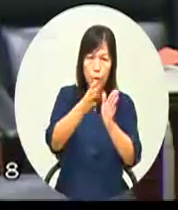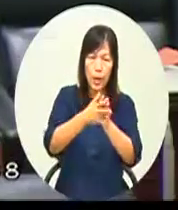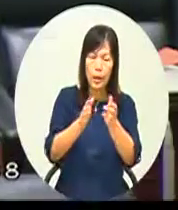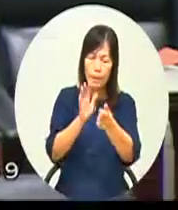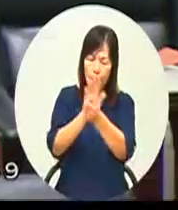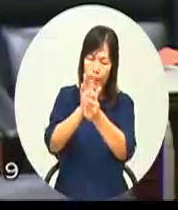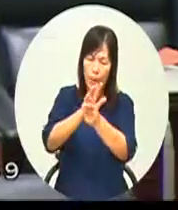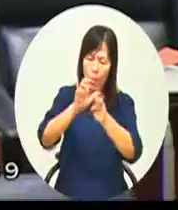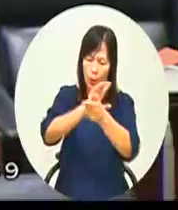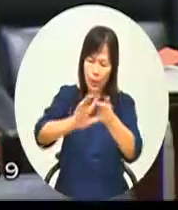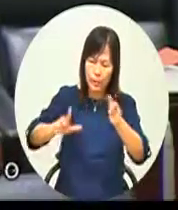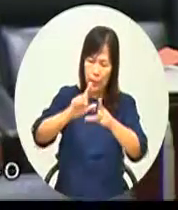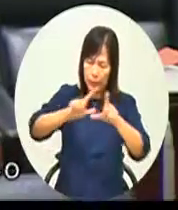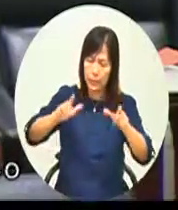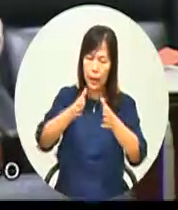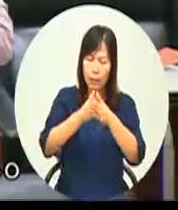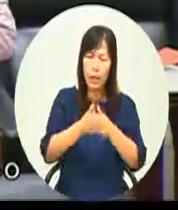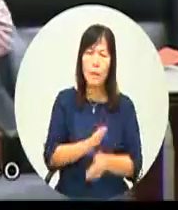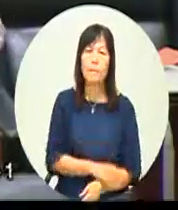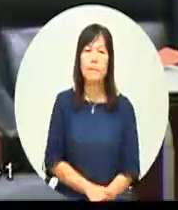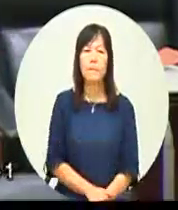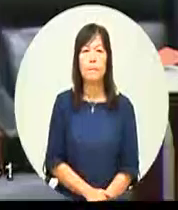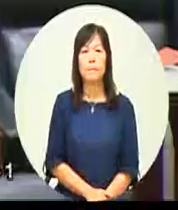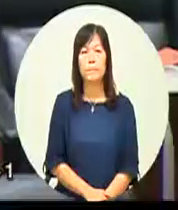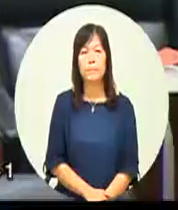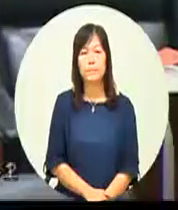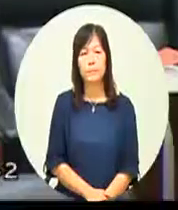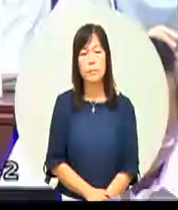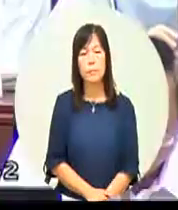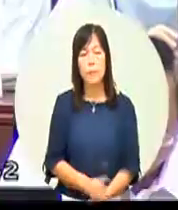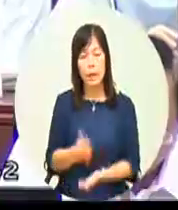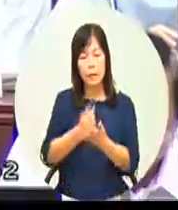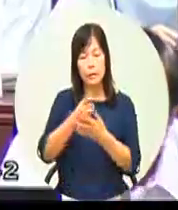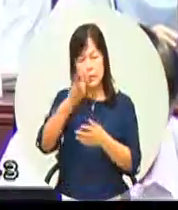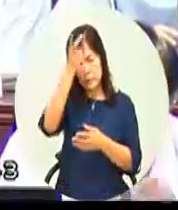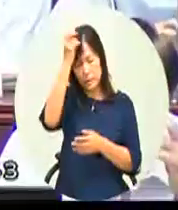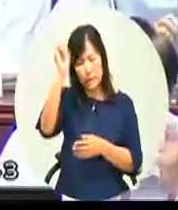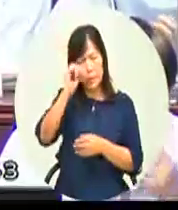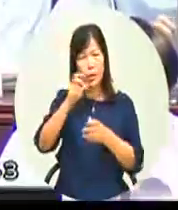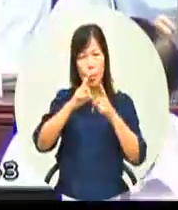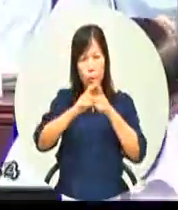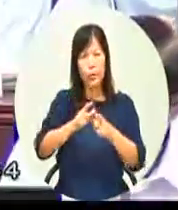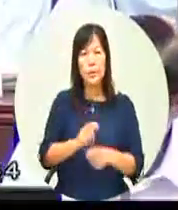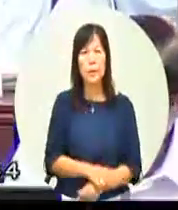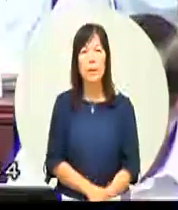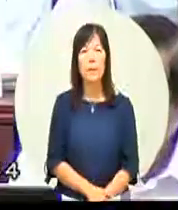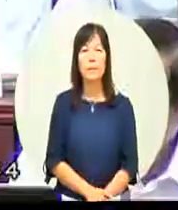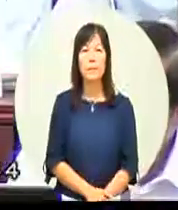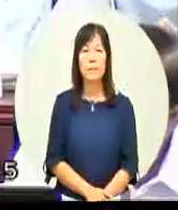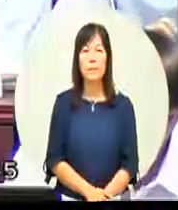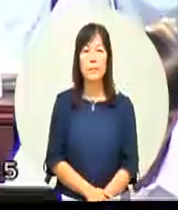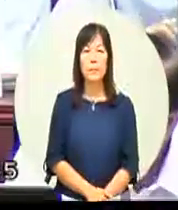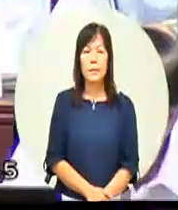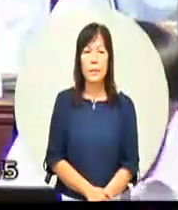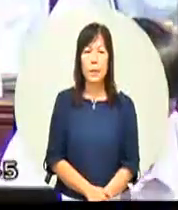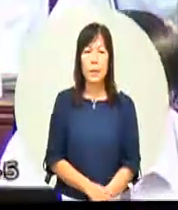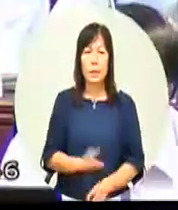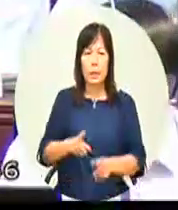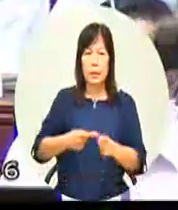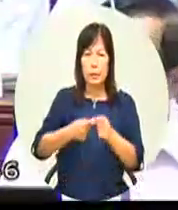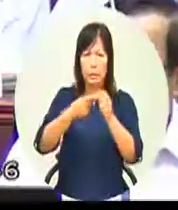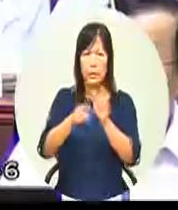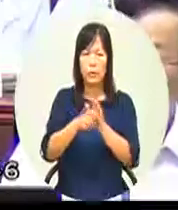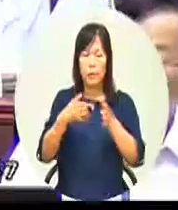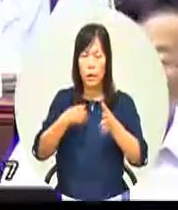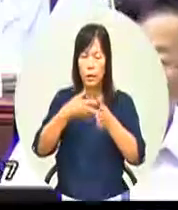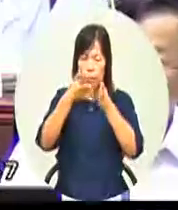效益。啊，请曾局长简单回应一下。 来，观光局曾局长，请答复。 好，谢谢主席，谢谢陈议员。那首先，议员针